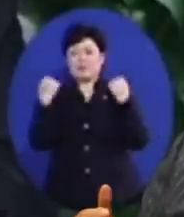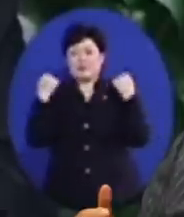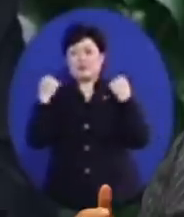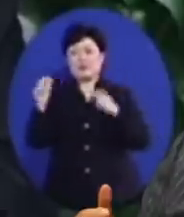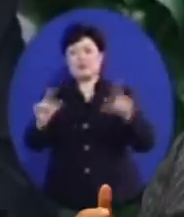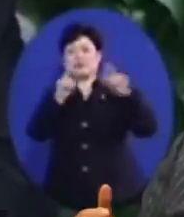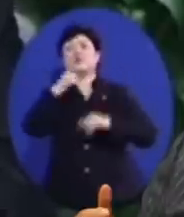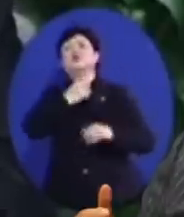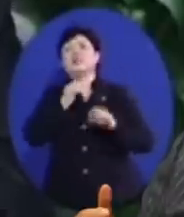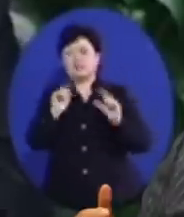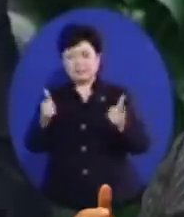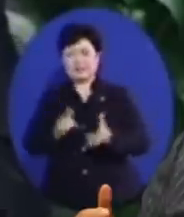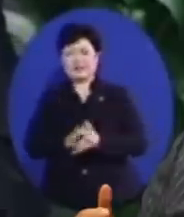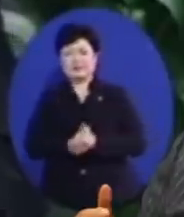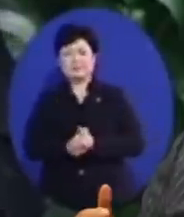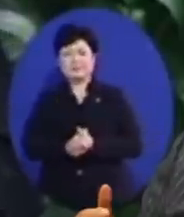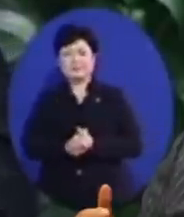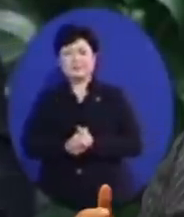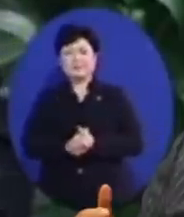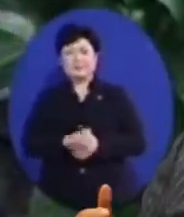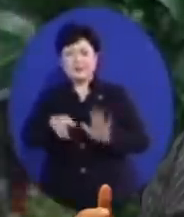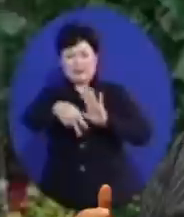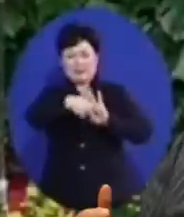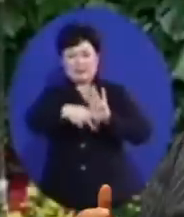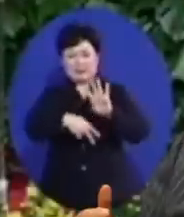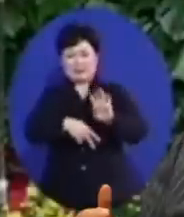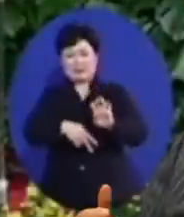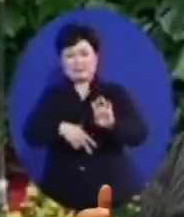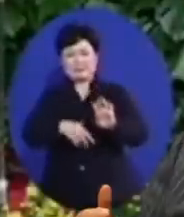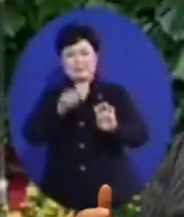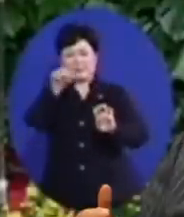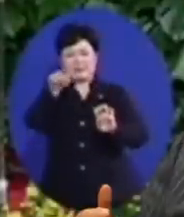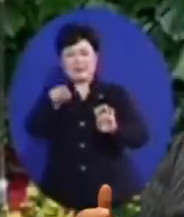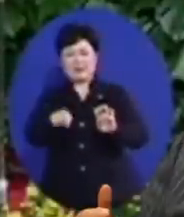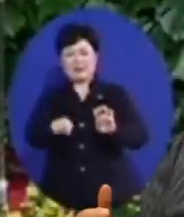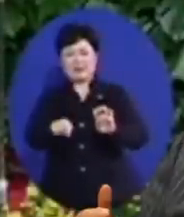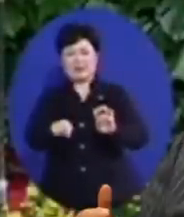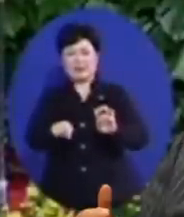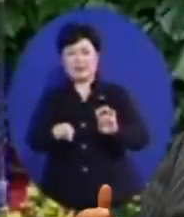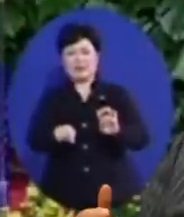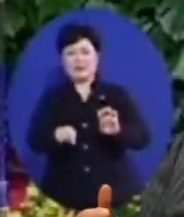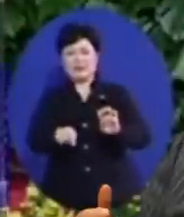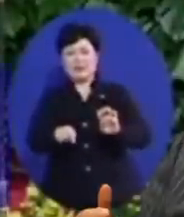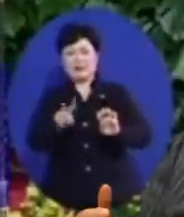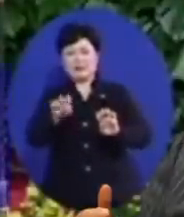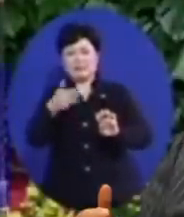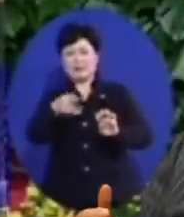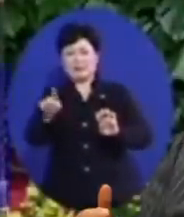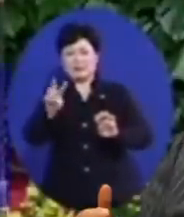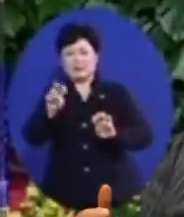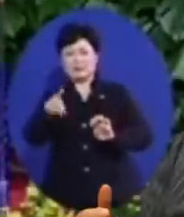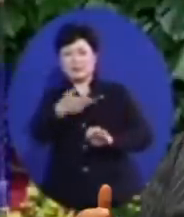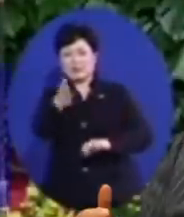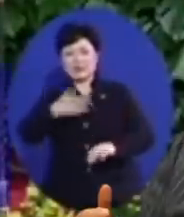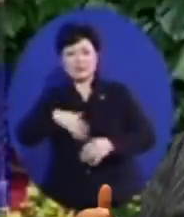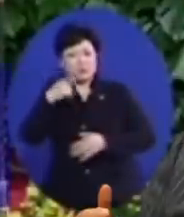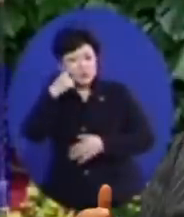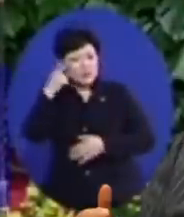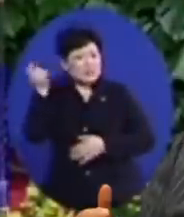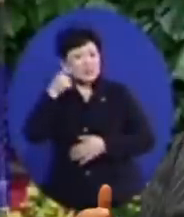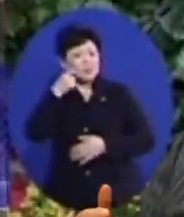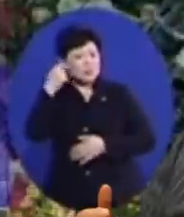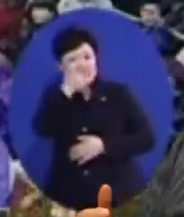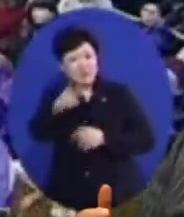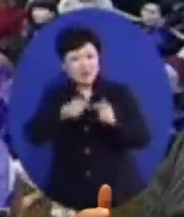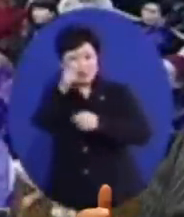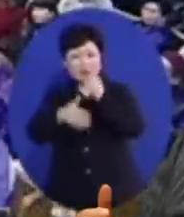않냐는 것입니다. 이사야 40장 28절로 31절에 보면 너는 알지 못하였느냐 듣지 못하였느냐 영원하신